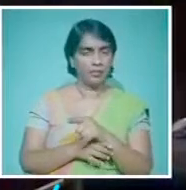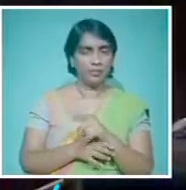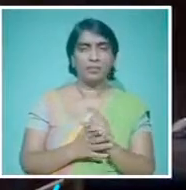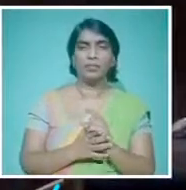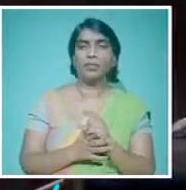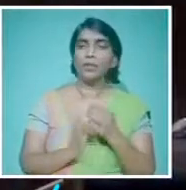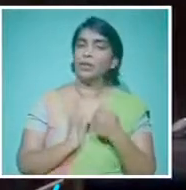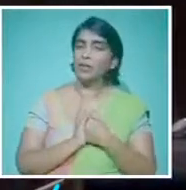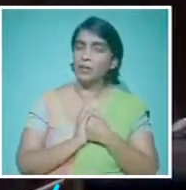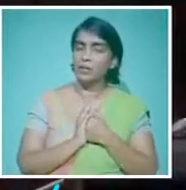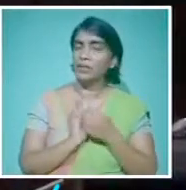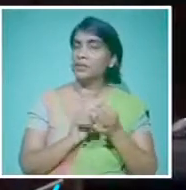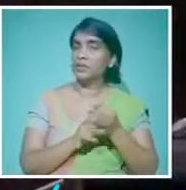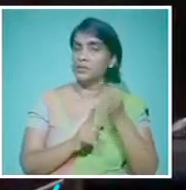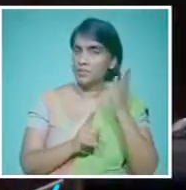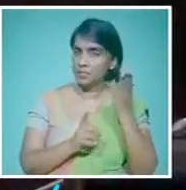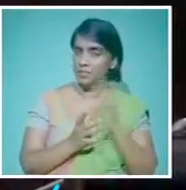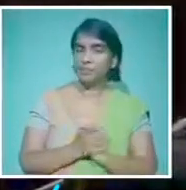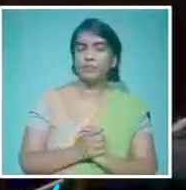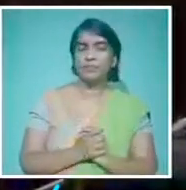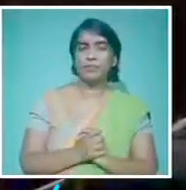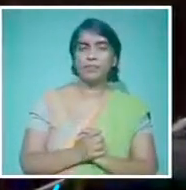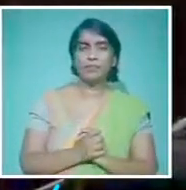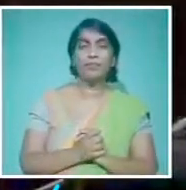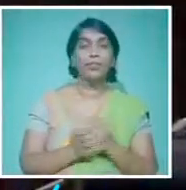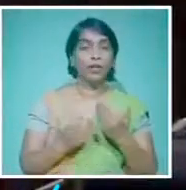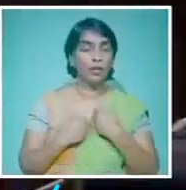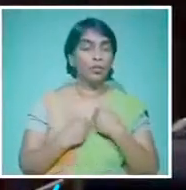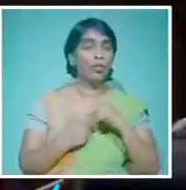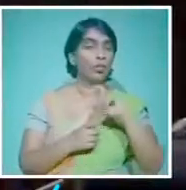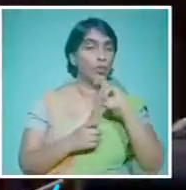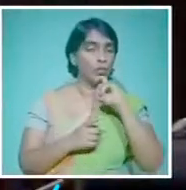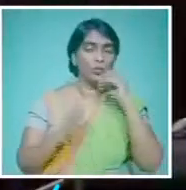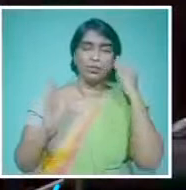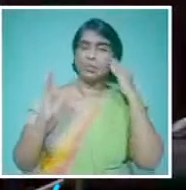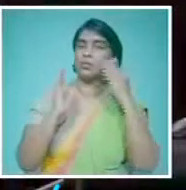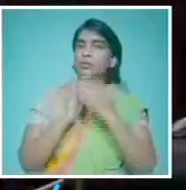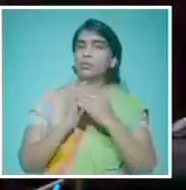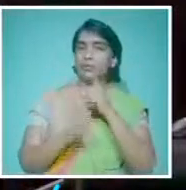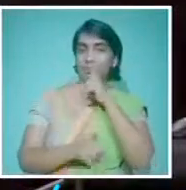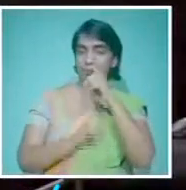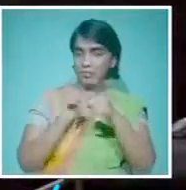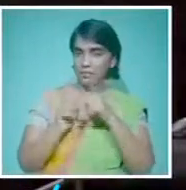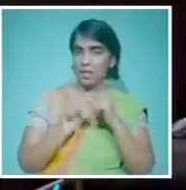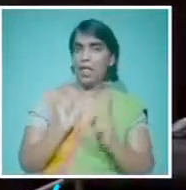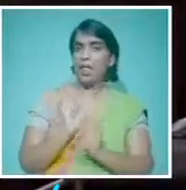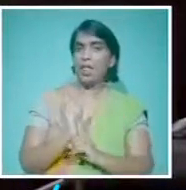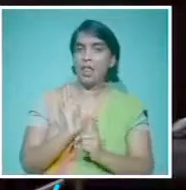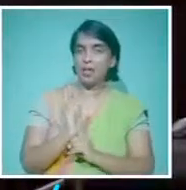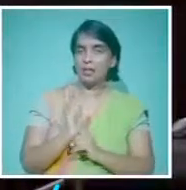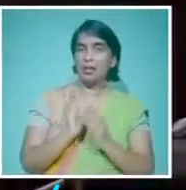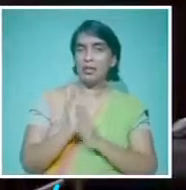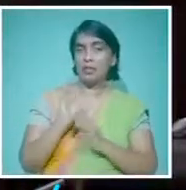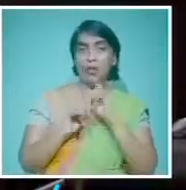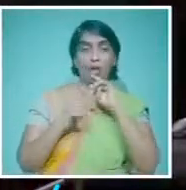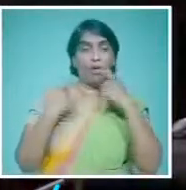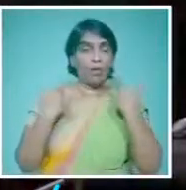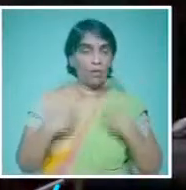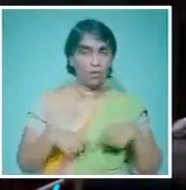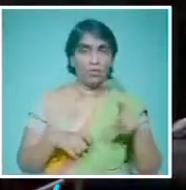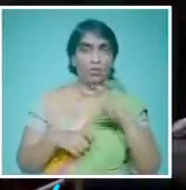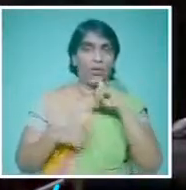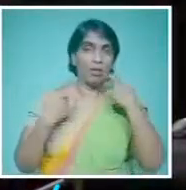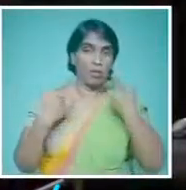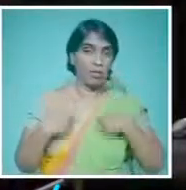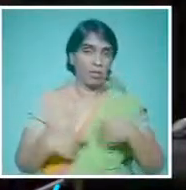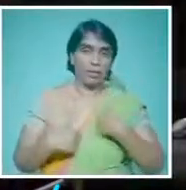මේ ගරු සභාපතිතුමනි අපි අධිකරණය ගැන කතා කළා කිරියල්ල මන්ත්‍රීතුමා එතුමා නීතිඥයෙක් මම නීතිඥ